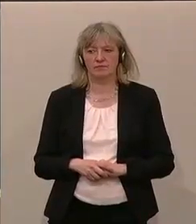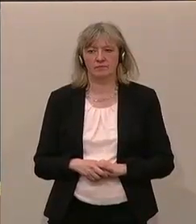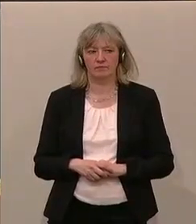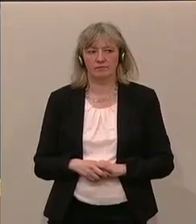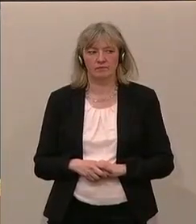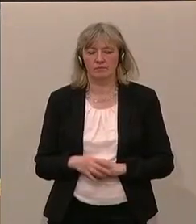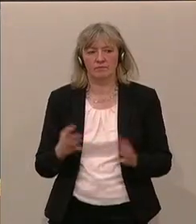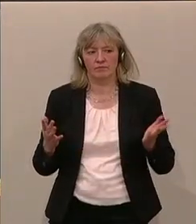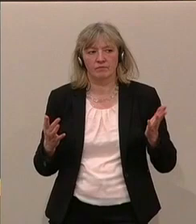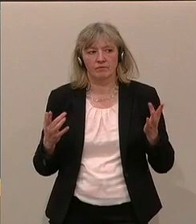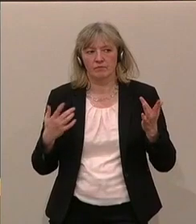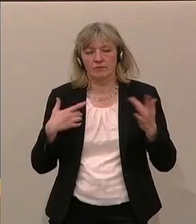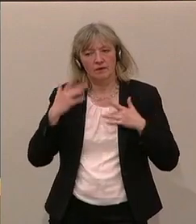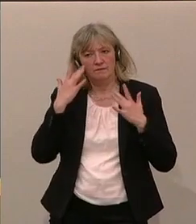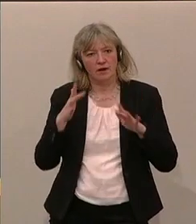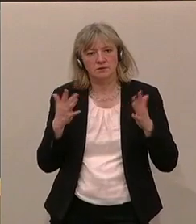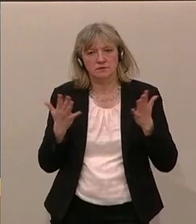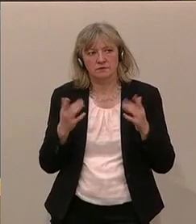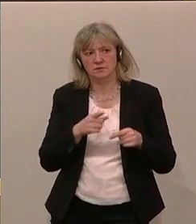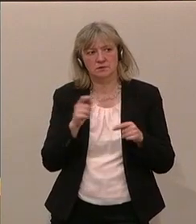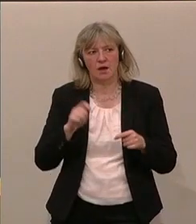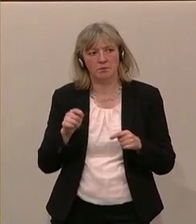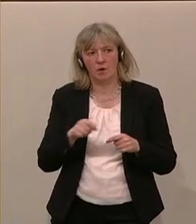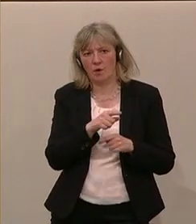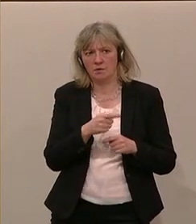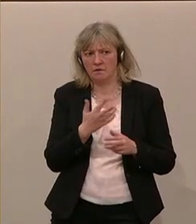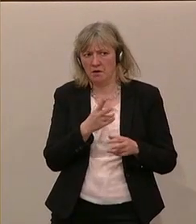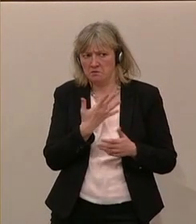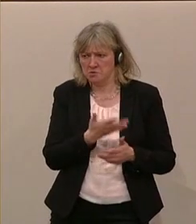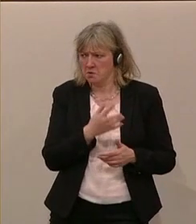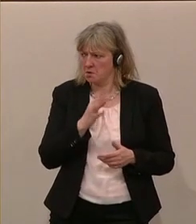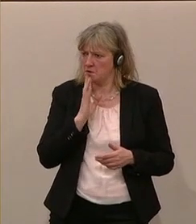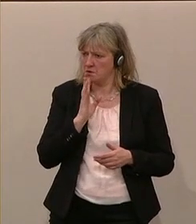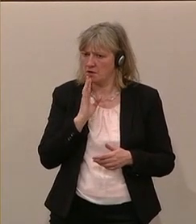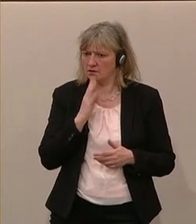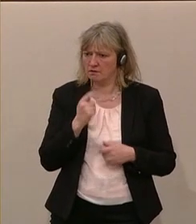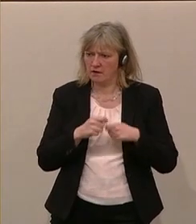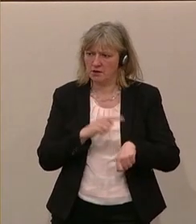Ich weiß nicht, was jene Abgeordnete dazu bewegt, über so eine